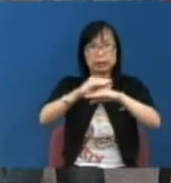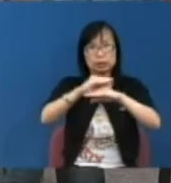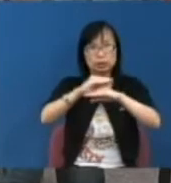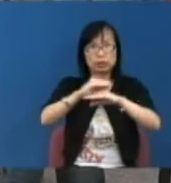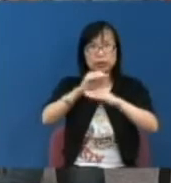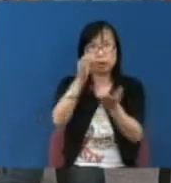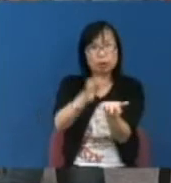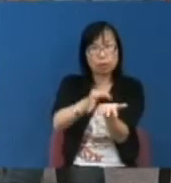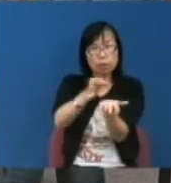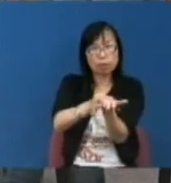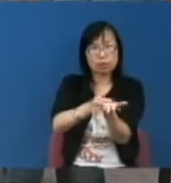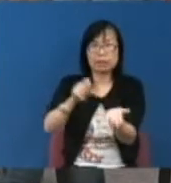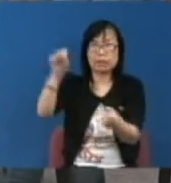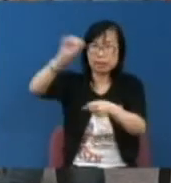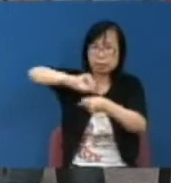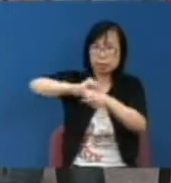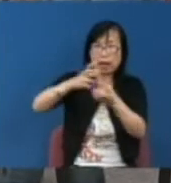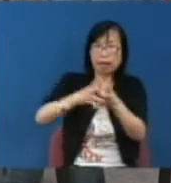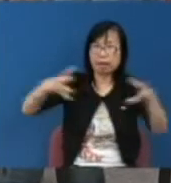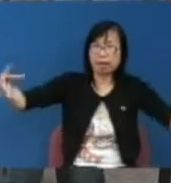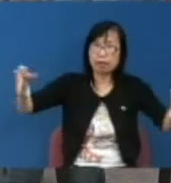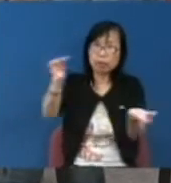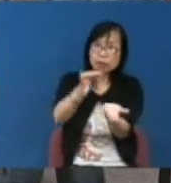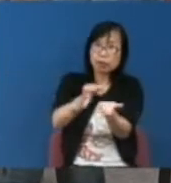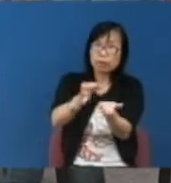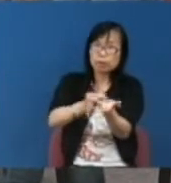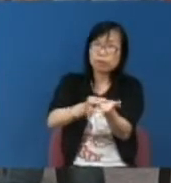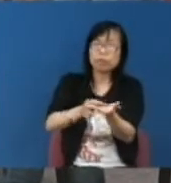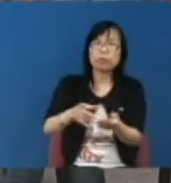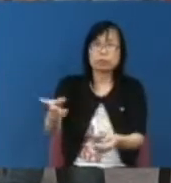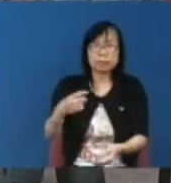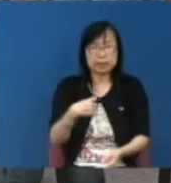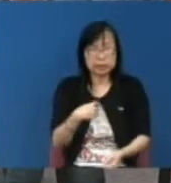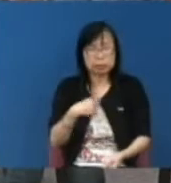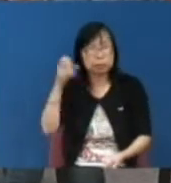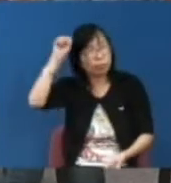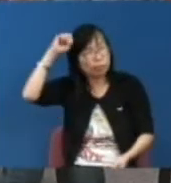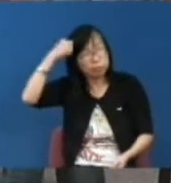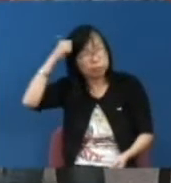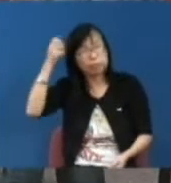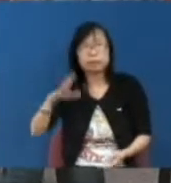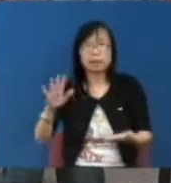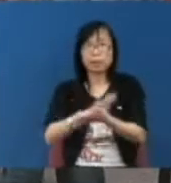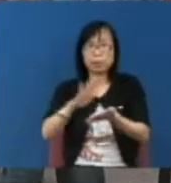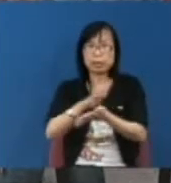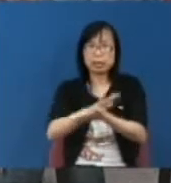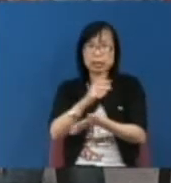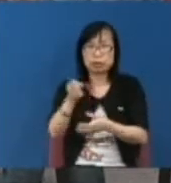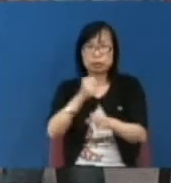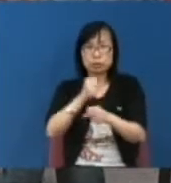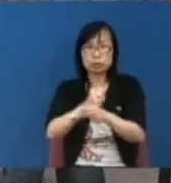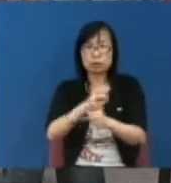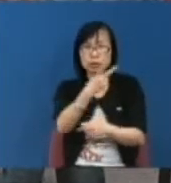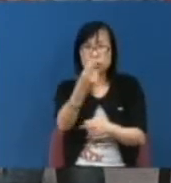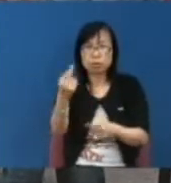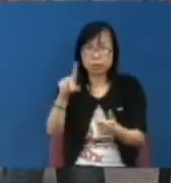間啊，即係加大咗佢建築空間，我覺得呢樣嘢都係可考慮咯。 我覺得再每年或者每兩年做一次嗰個綠